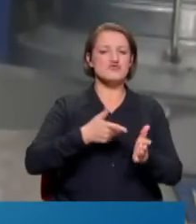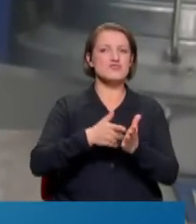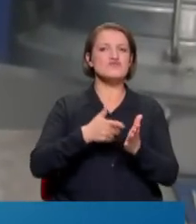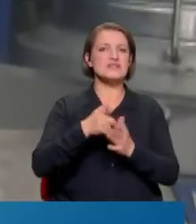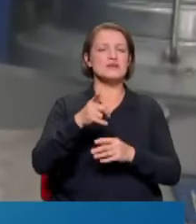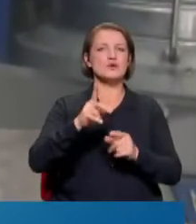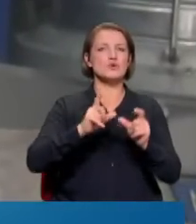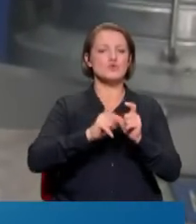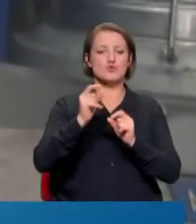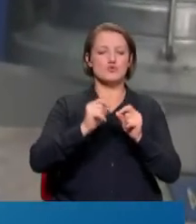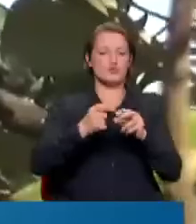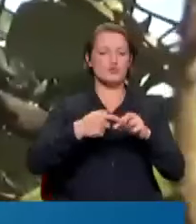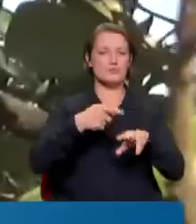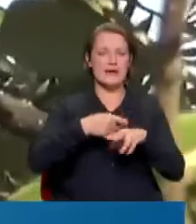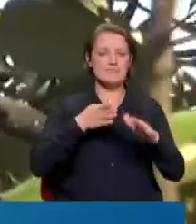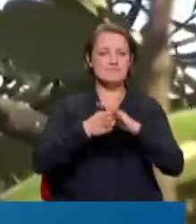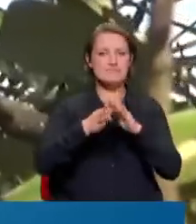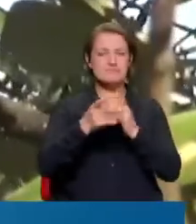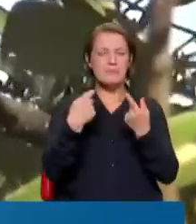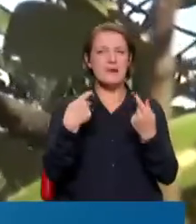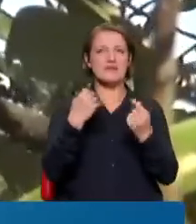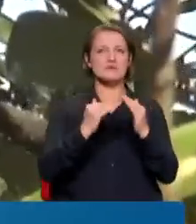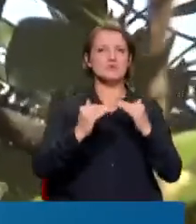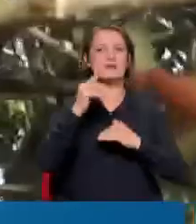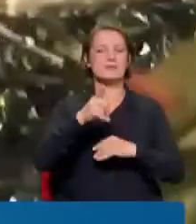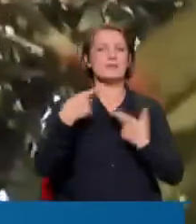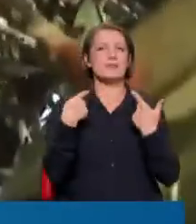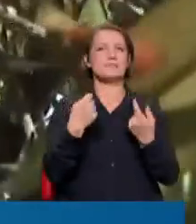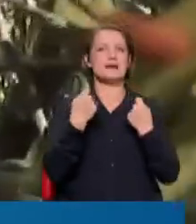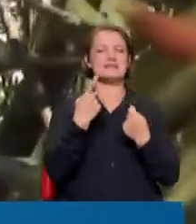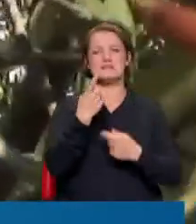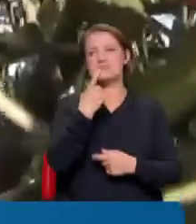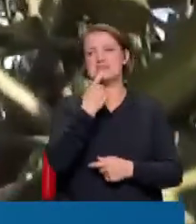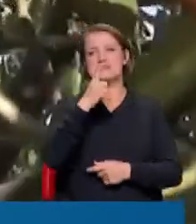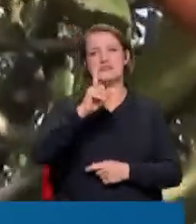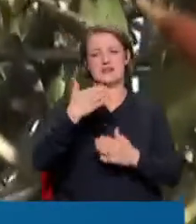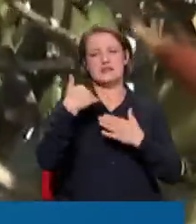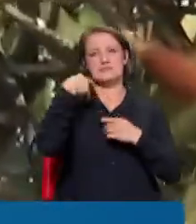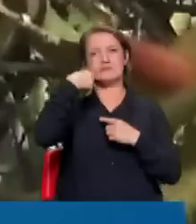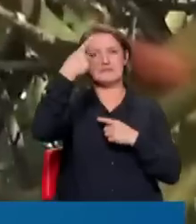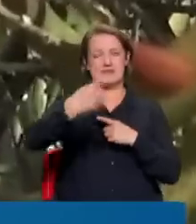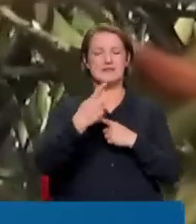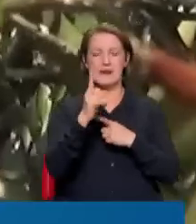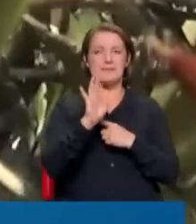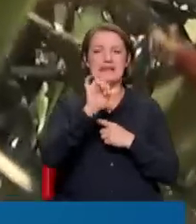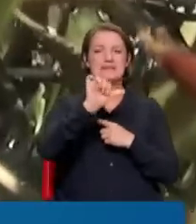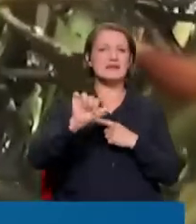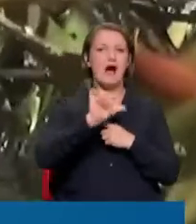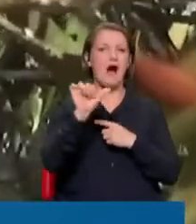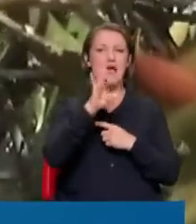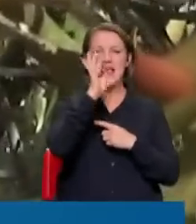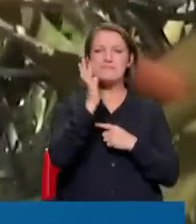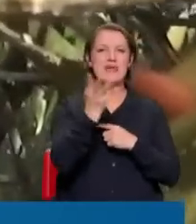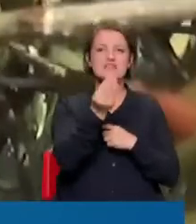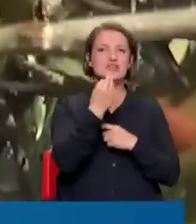gübresi ayağa girdilerinden Bu da çok yükseldi maliyetli bir yıl bekleniyor bu maliyetli yılda zeytinyağını kim nasıl